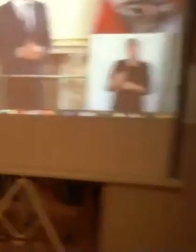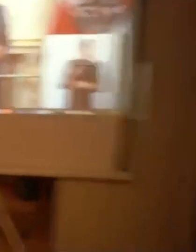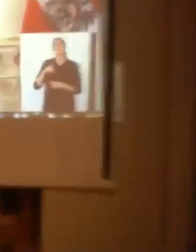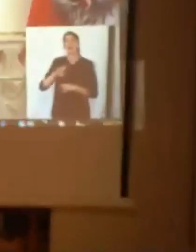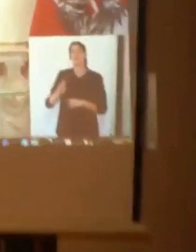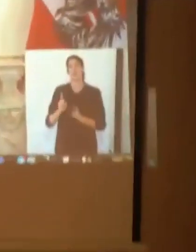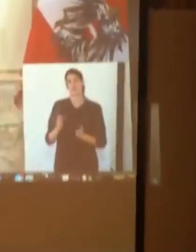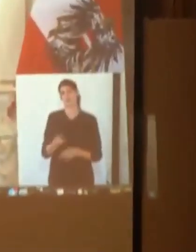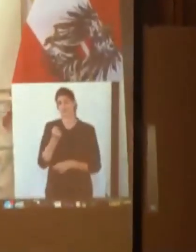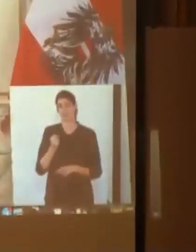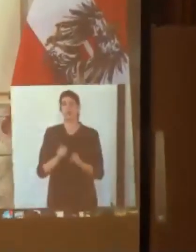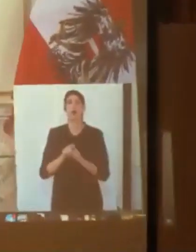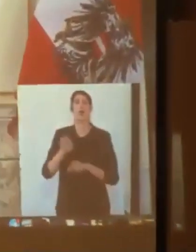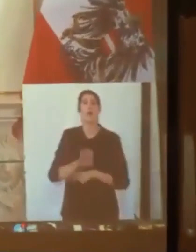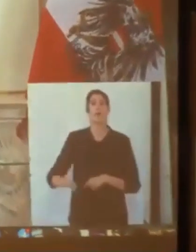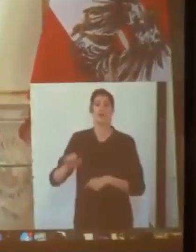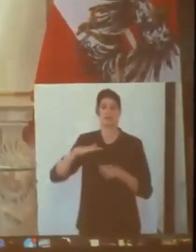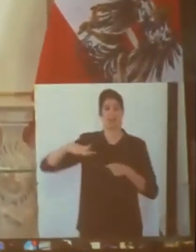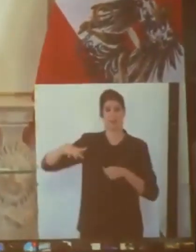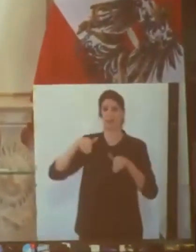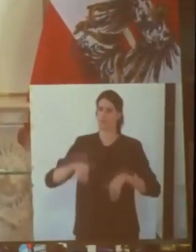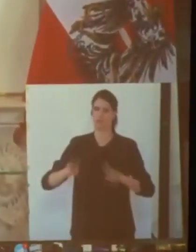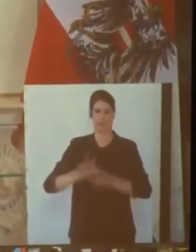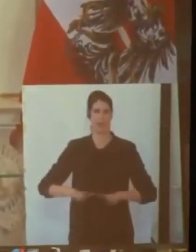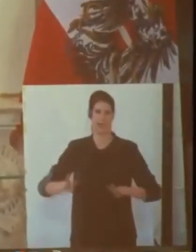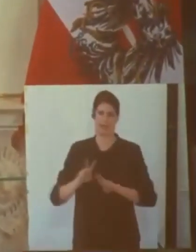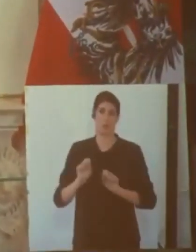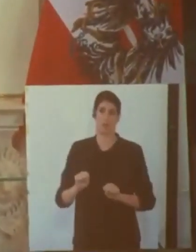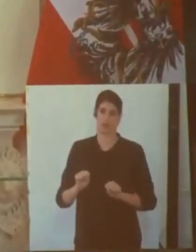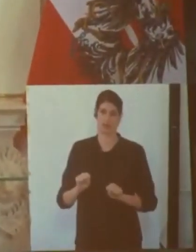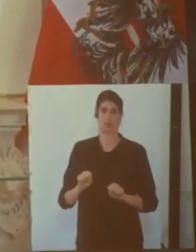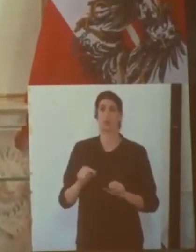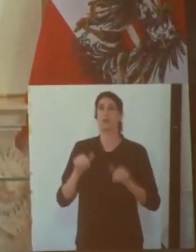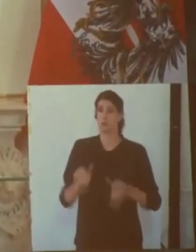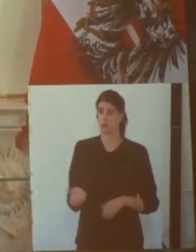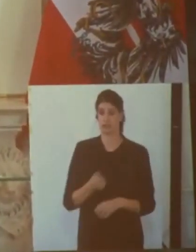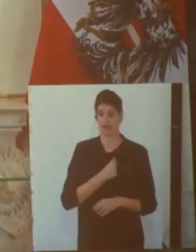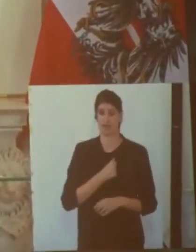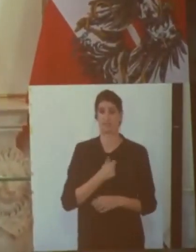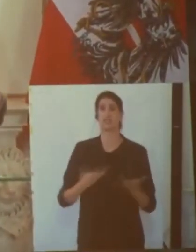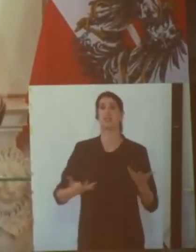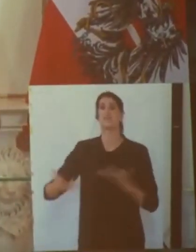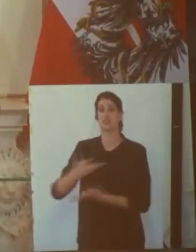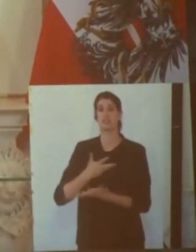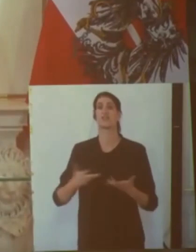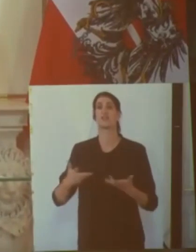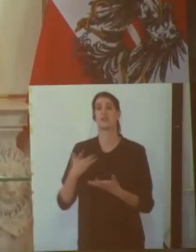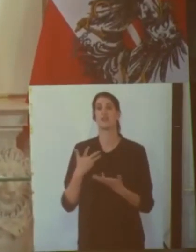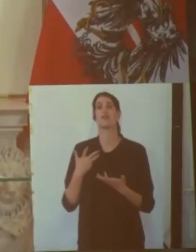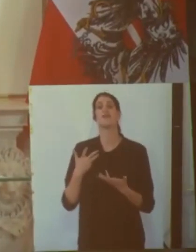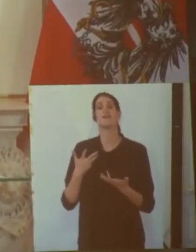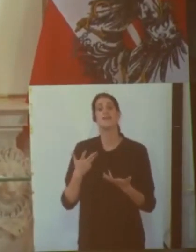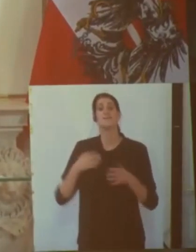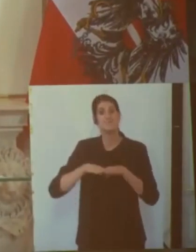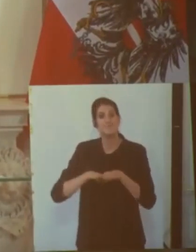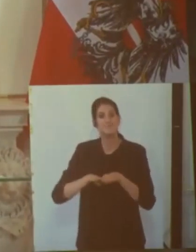Auf europäischer Ebene muss Ähnliches möglich sein. Es muss uns gelingen, das wirtschaftliche Auferstehen der